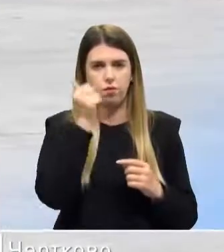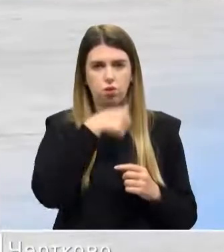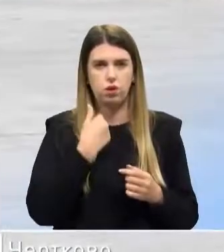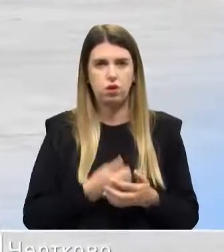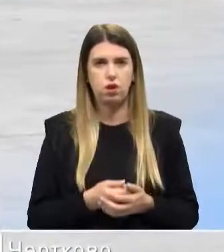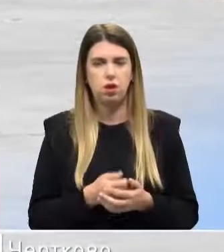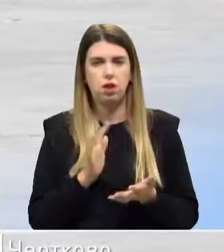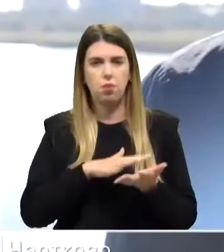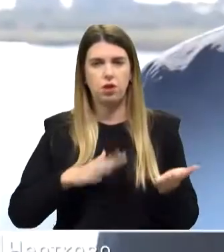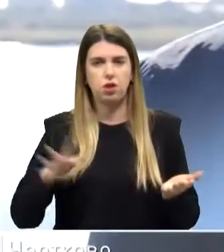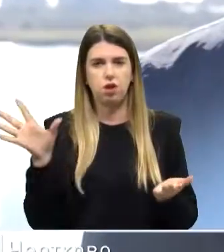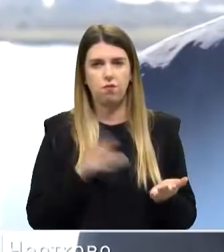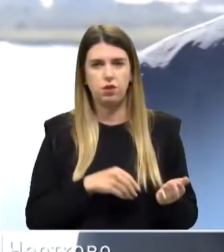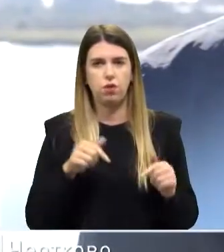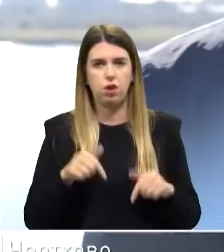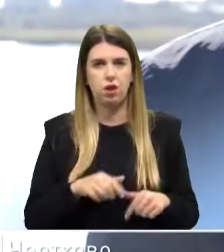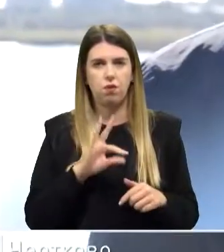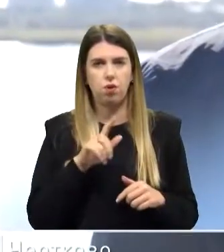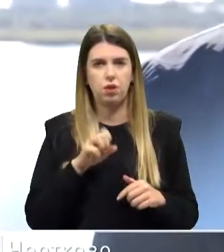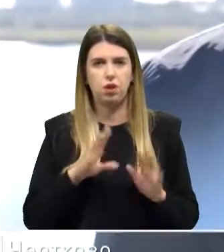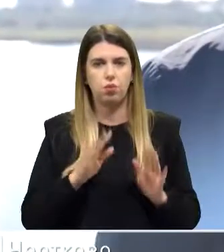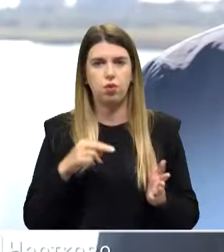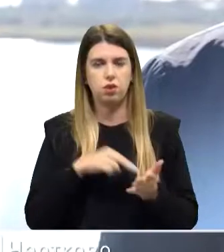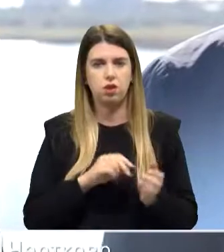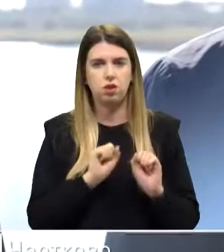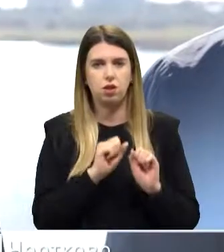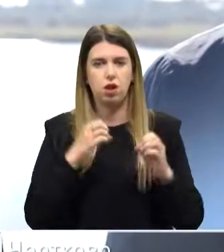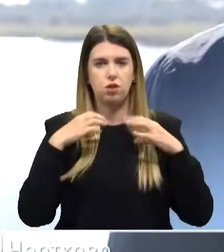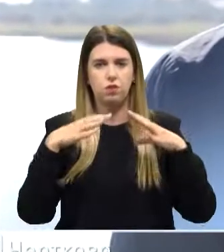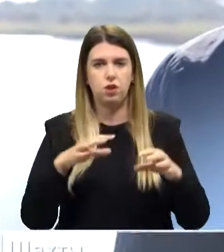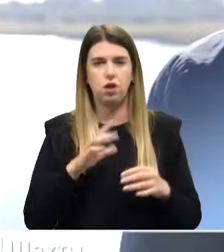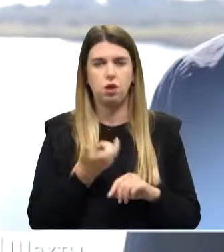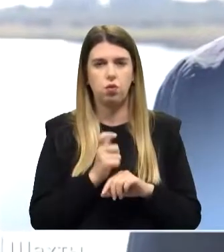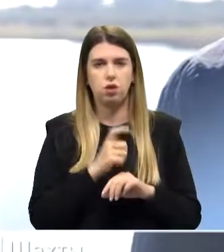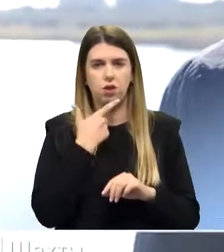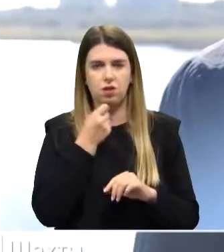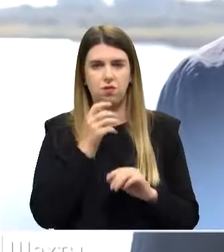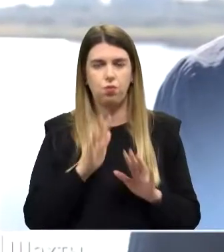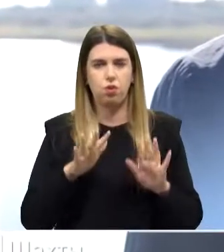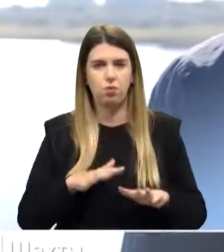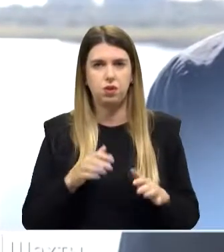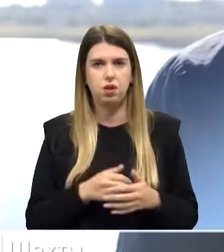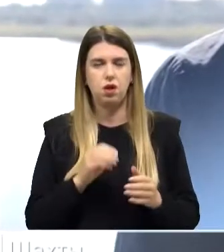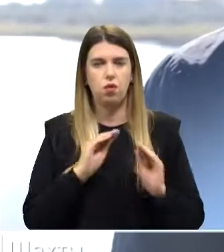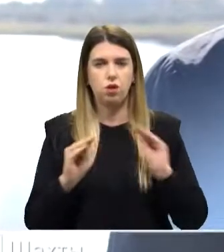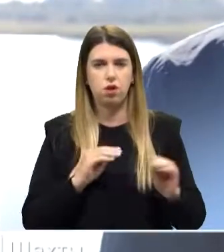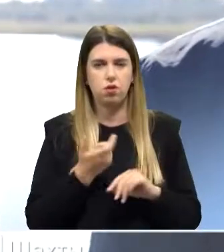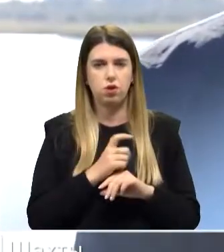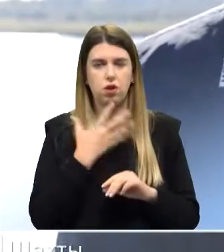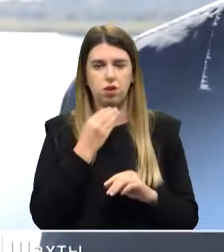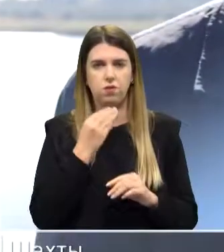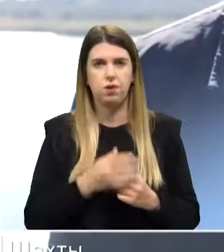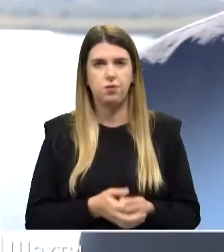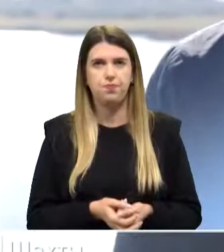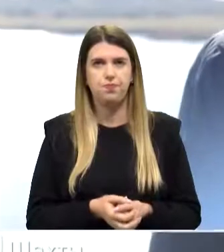На протяжении всего вот этого объекта будут стоять опоры, освещение. Это будет очень красивый мост, украшение города. Но украшение, наверное,